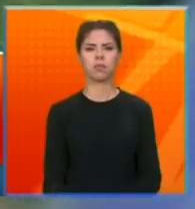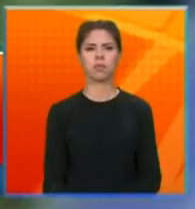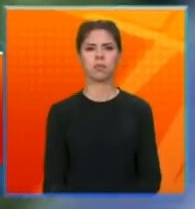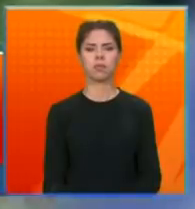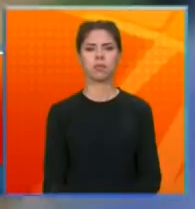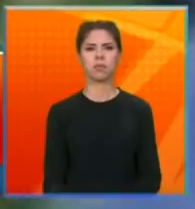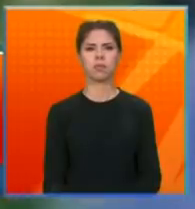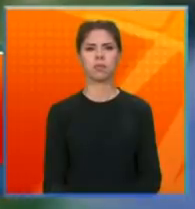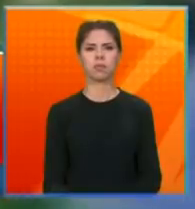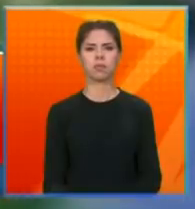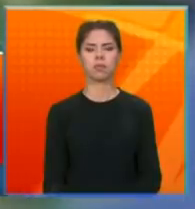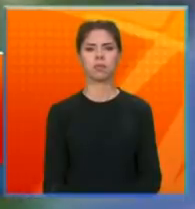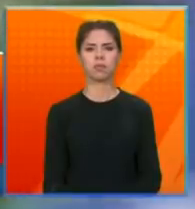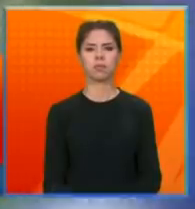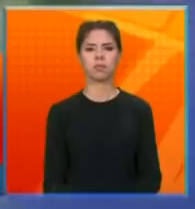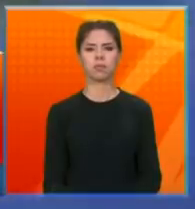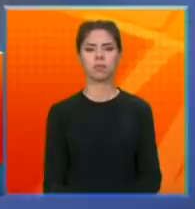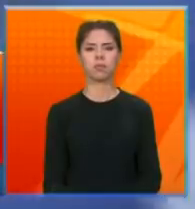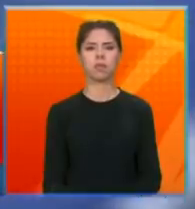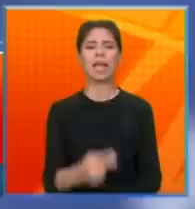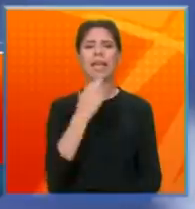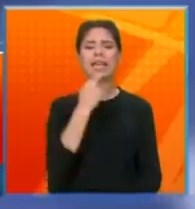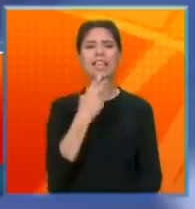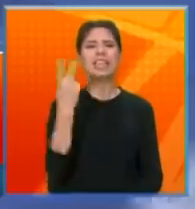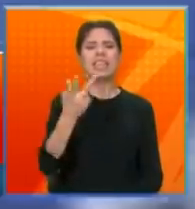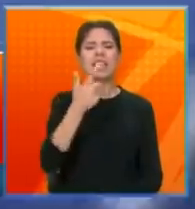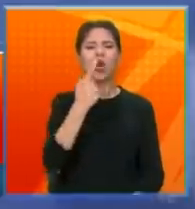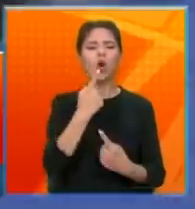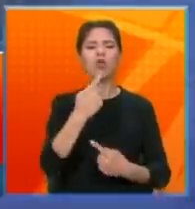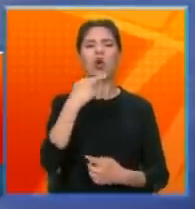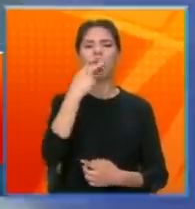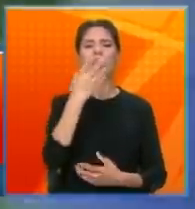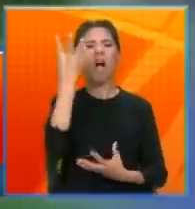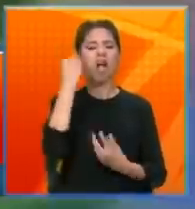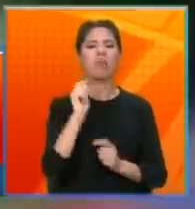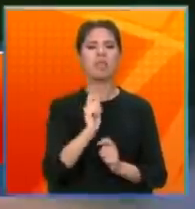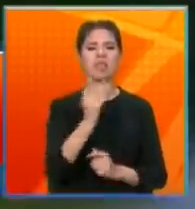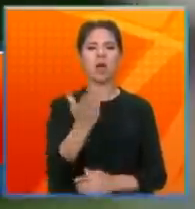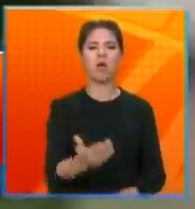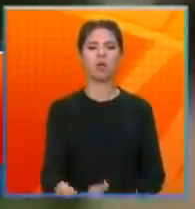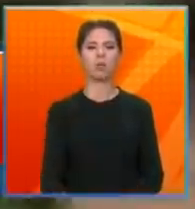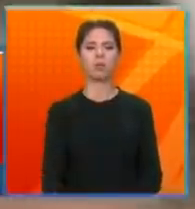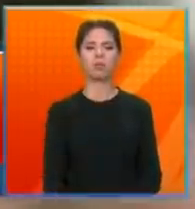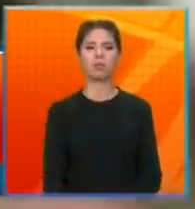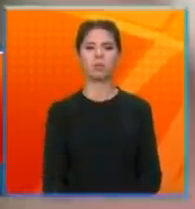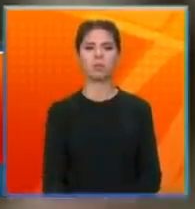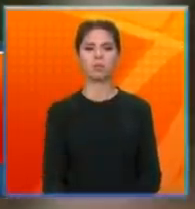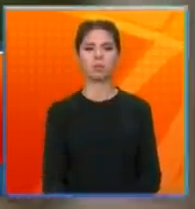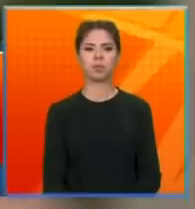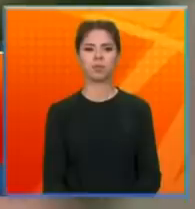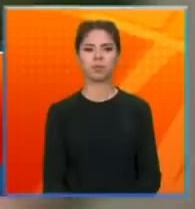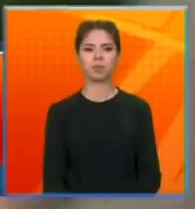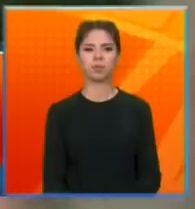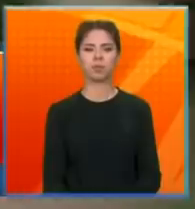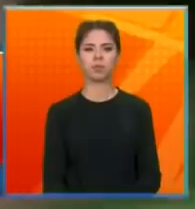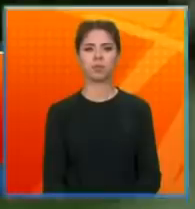öyle. Üstüne ne? Anlat ne? Kısıcı faturada. Eşeğe rastlıkla alacaksın. Sen polise kalanlar mısın? Sen polise kalanlar mısın? Ben buraya hiç var.